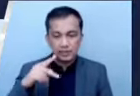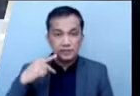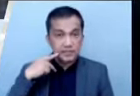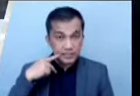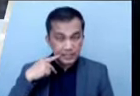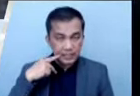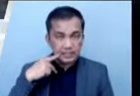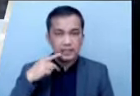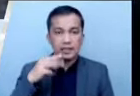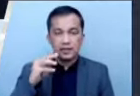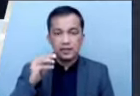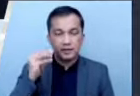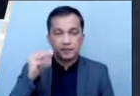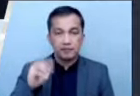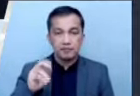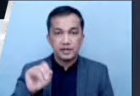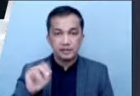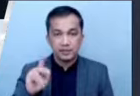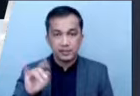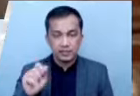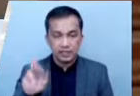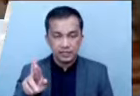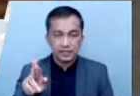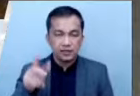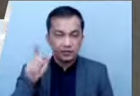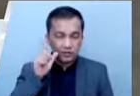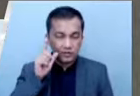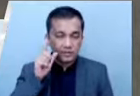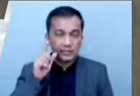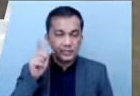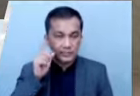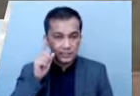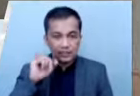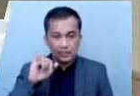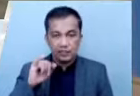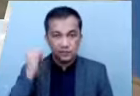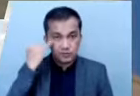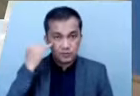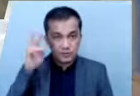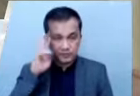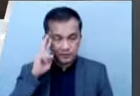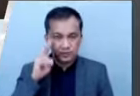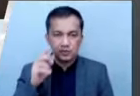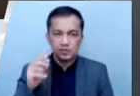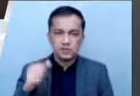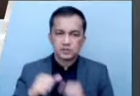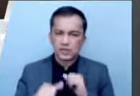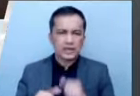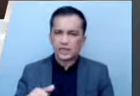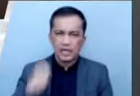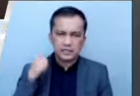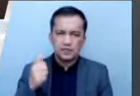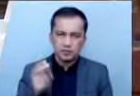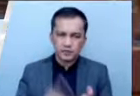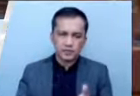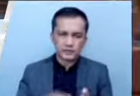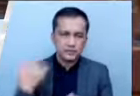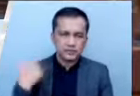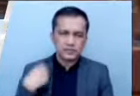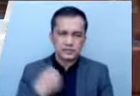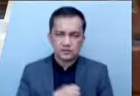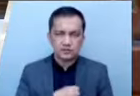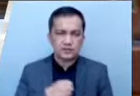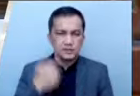Villar, Loren Legarda at Joel Villanueva. Tumanggi namang pumirma simulat sa poll sina Senador Grace Poe at Rafi Tulfo. Tingin